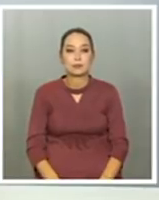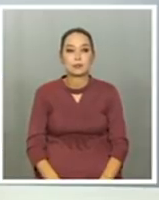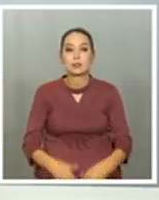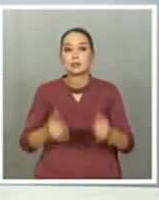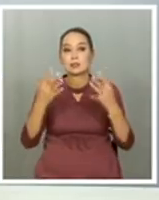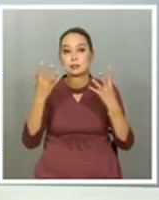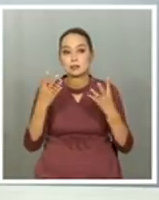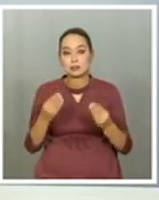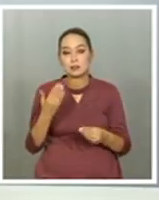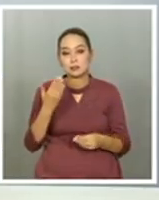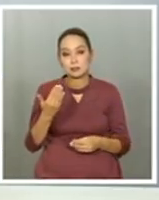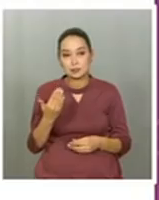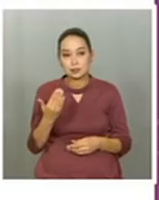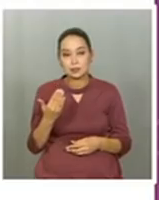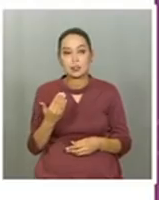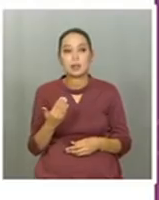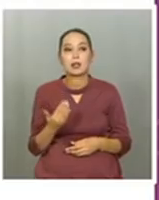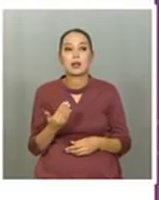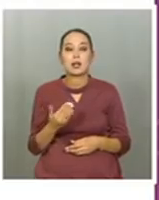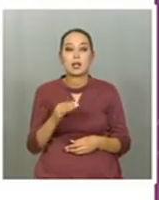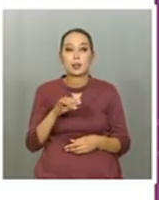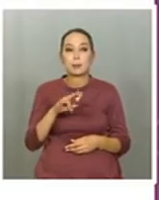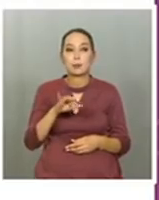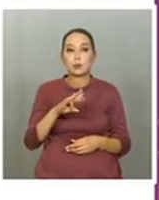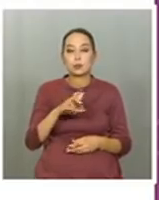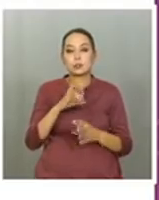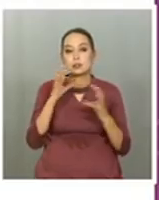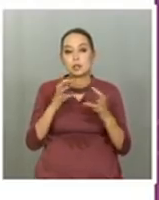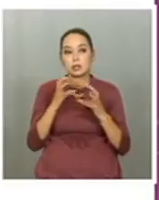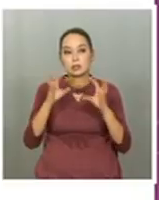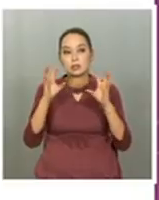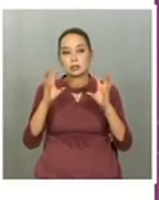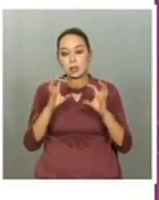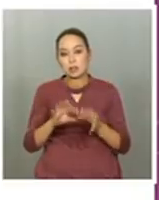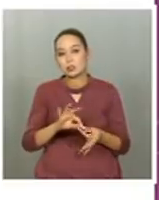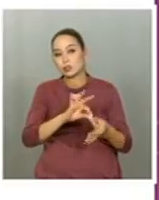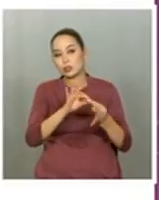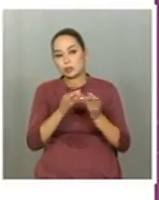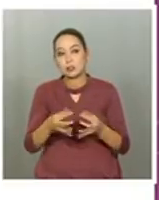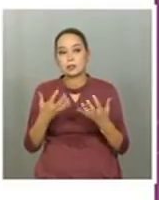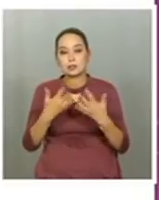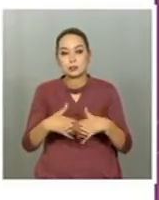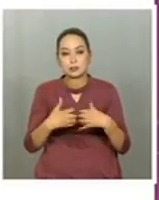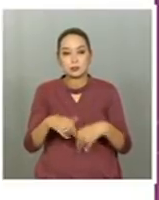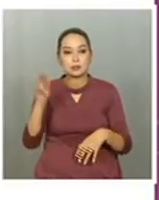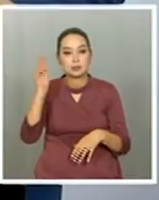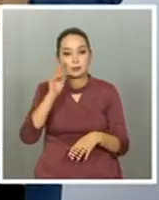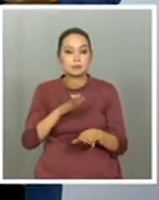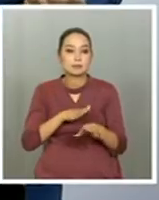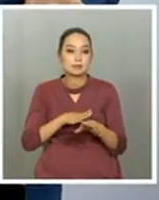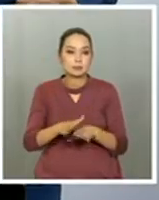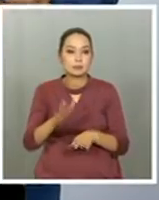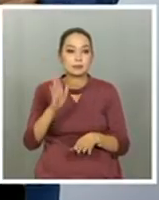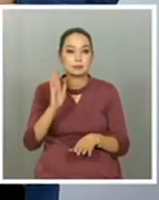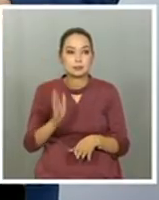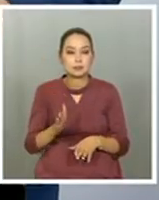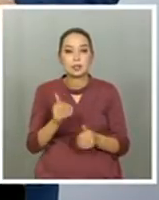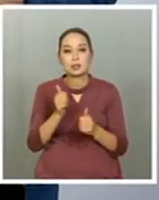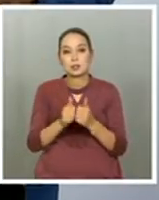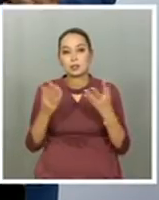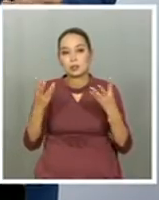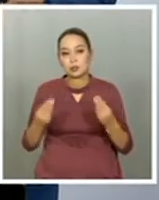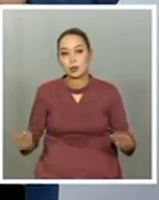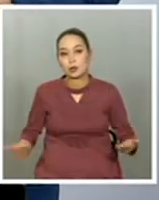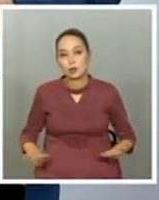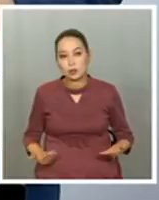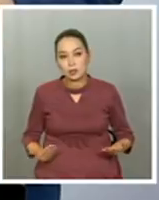Біз бүгін сіздермен сабақта импульстің сақталу заңын тұжырымдап, есептер шығаруда қолданамыз. Күнделікті өмірде біз